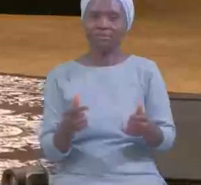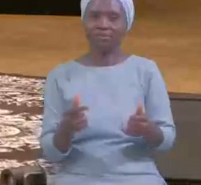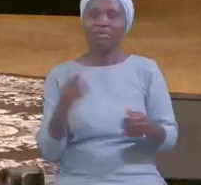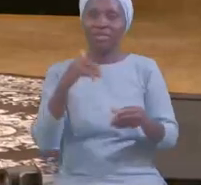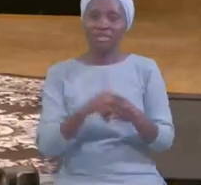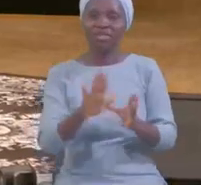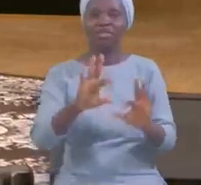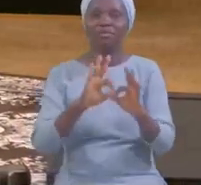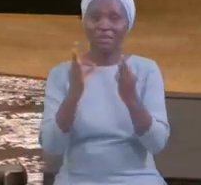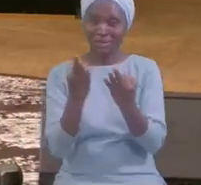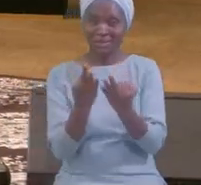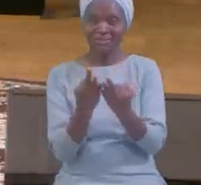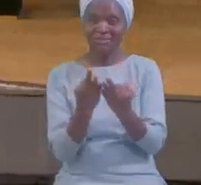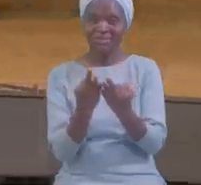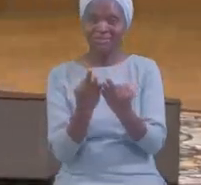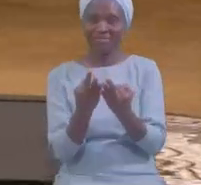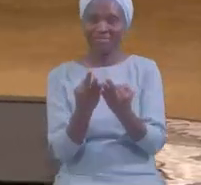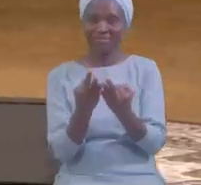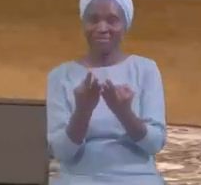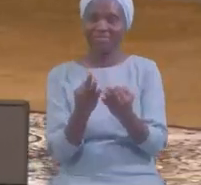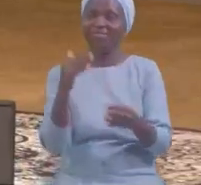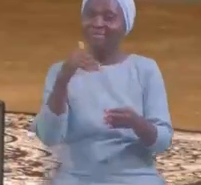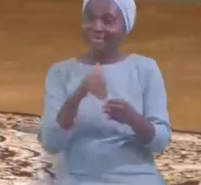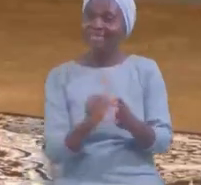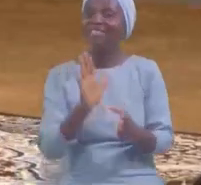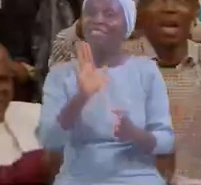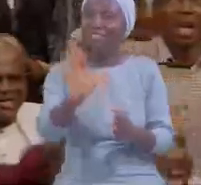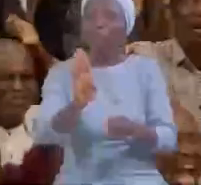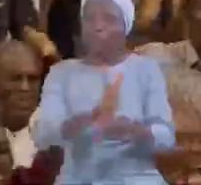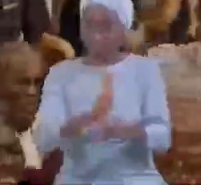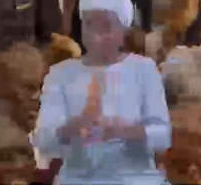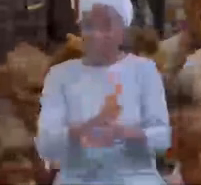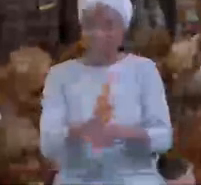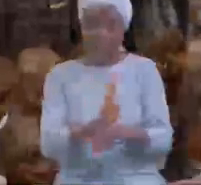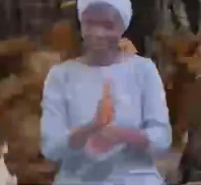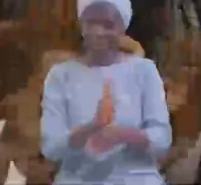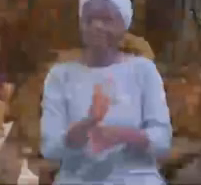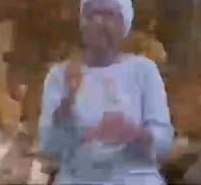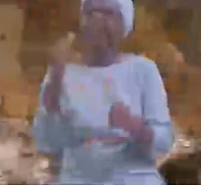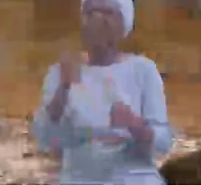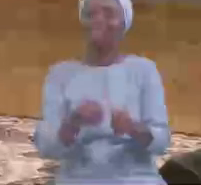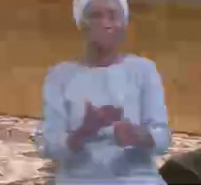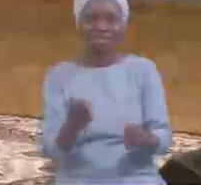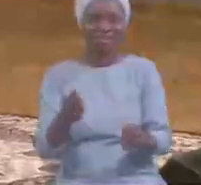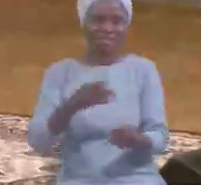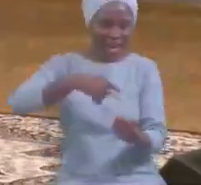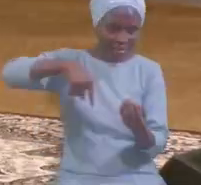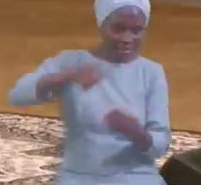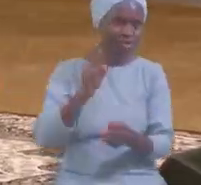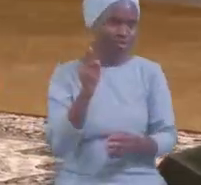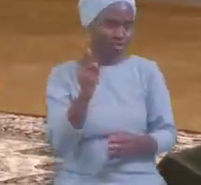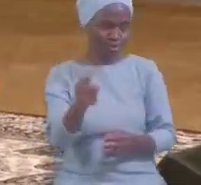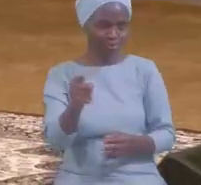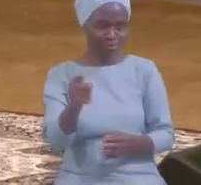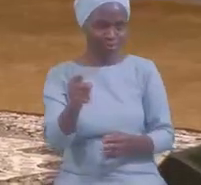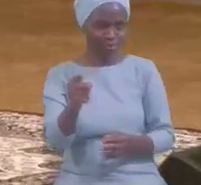famille, dans vos affaires, tout ce qui vous environne,